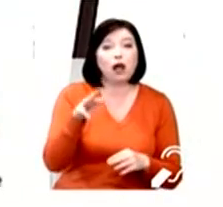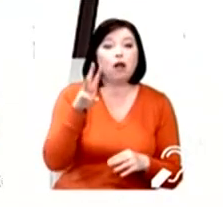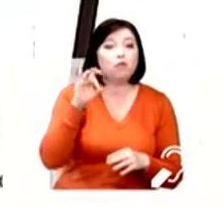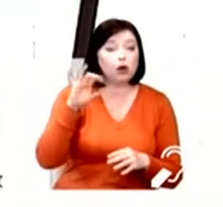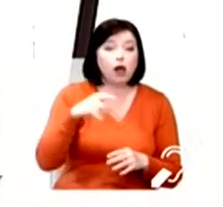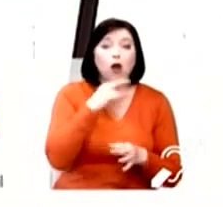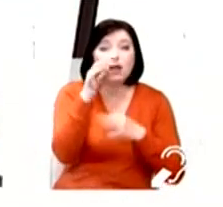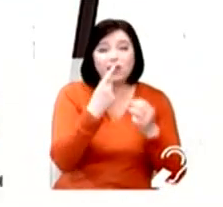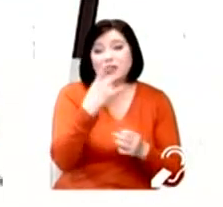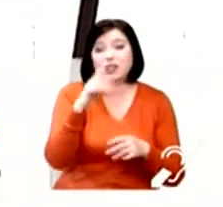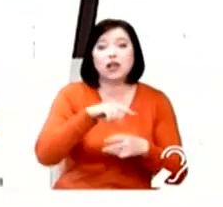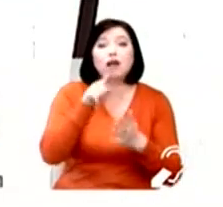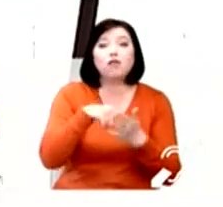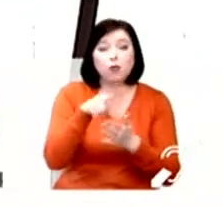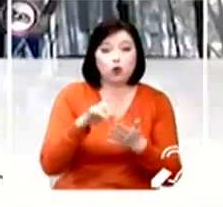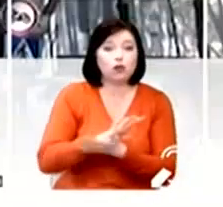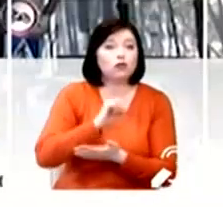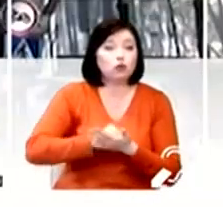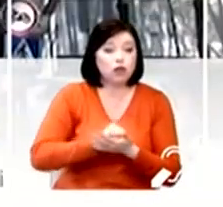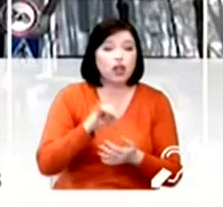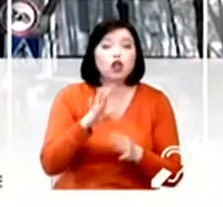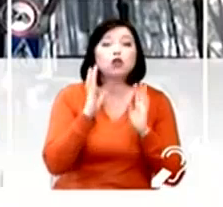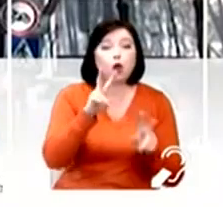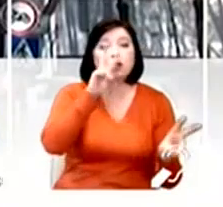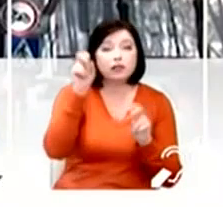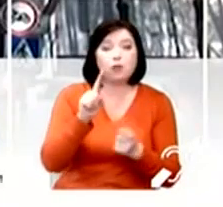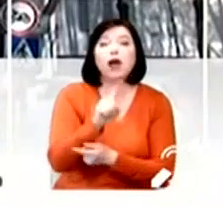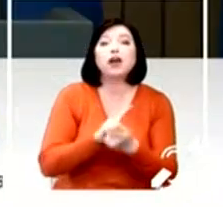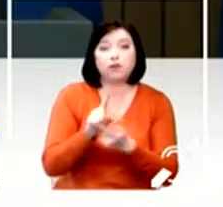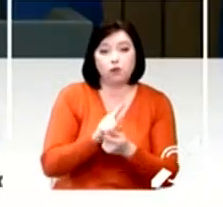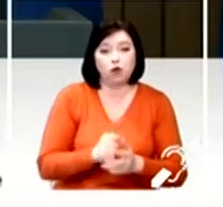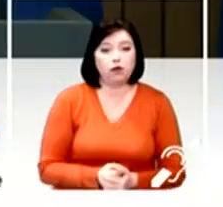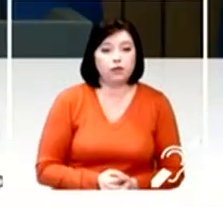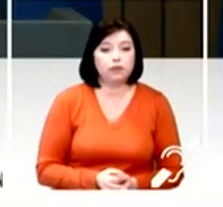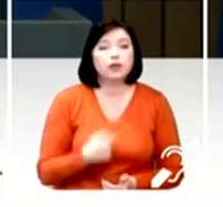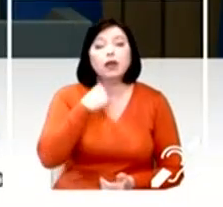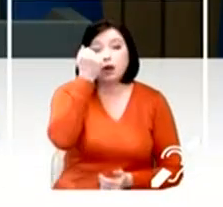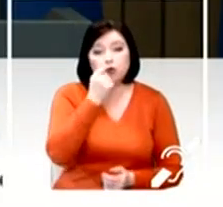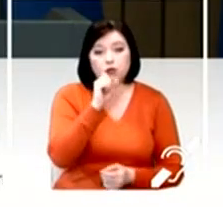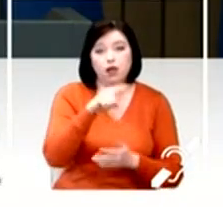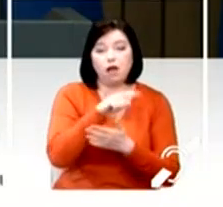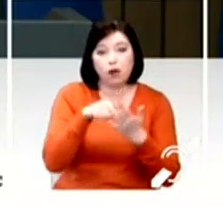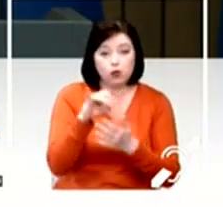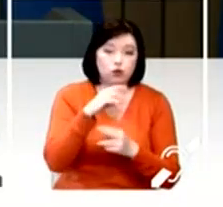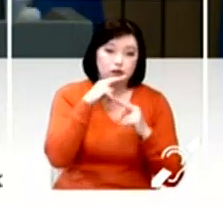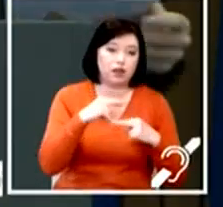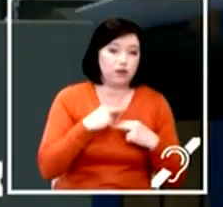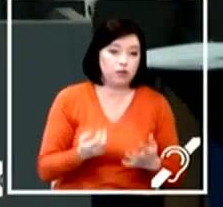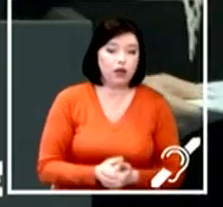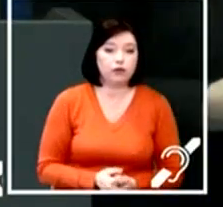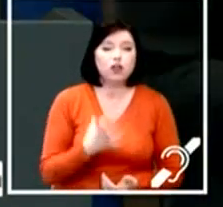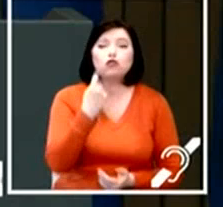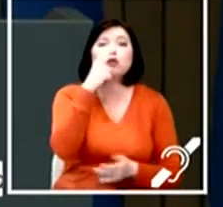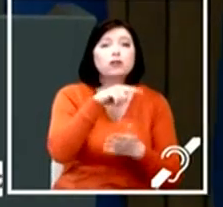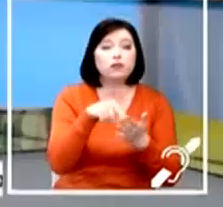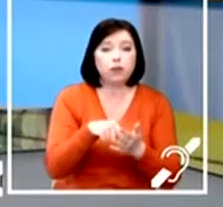răspuns doar la câteva întrebări ale jurnaliștilor și doar la tema reformei în domeniu. Vă mulțumesc pentru întrebări și pentru atenție. Încă o